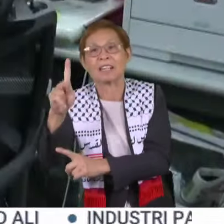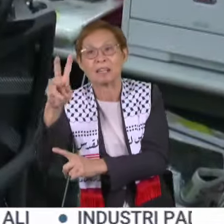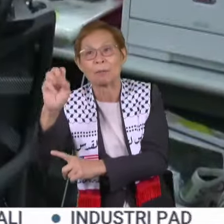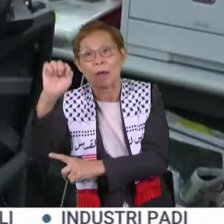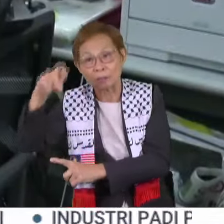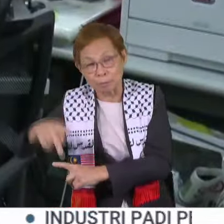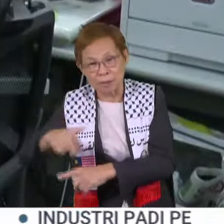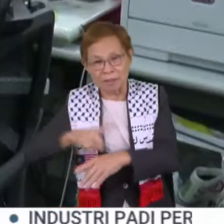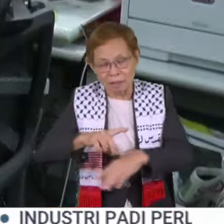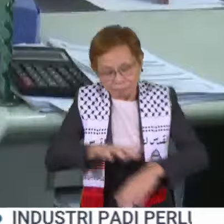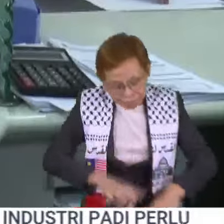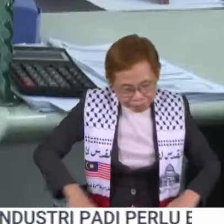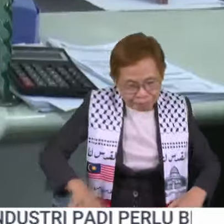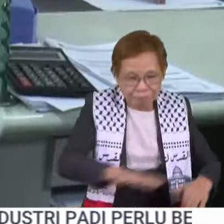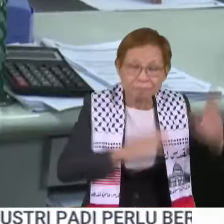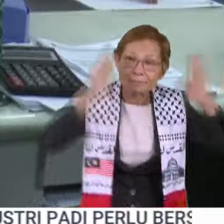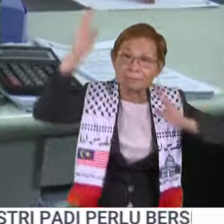seluruh